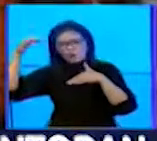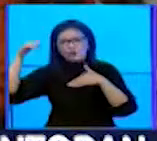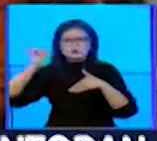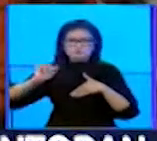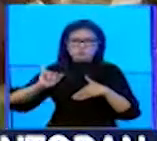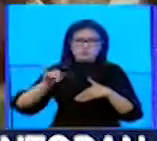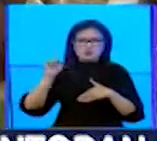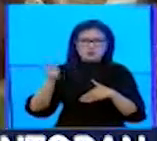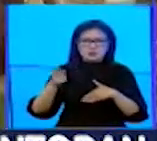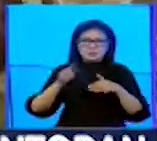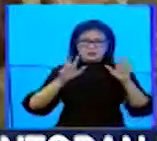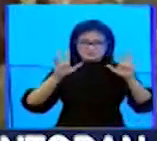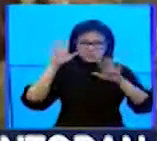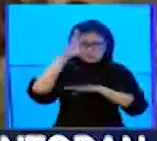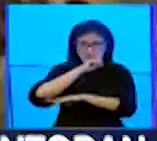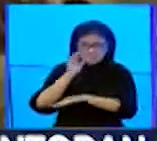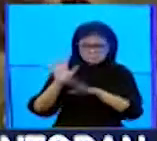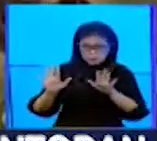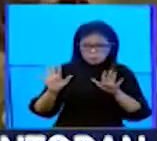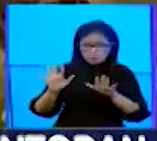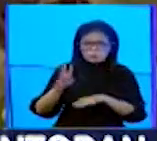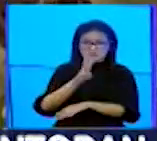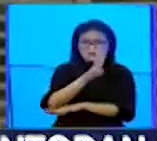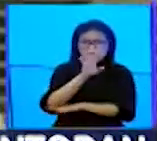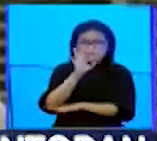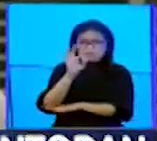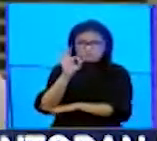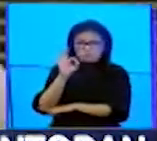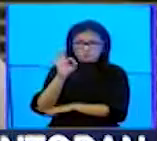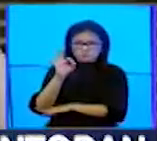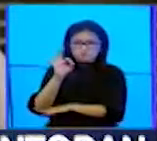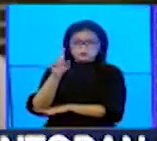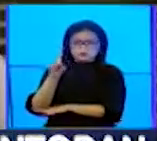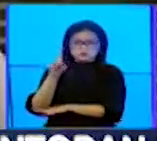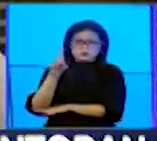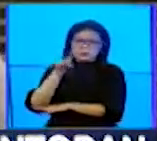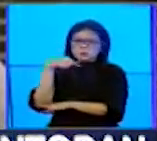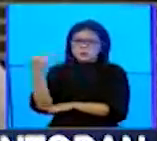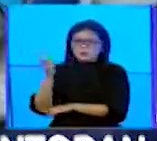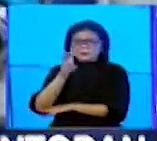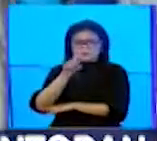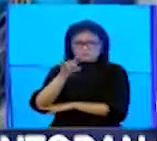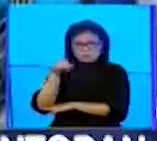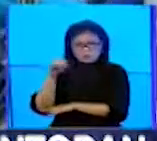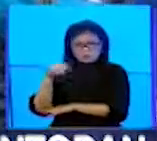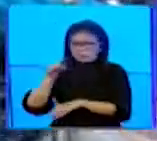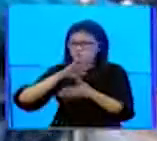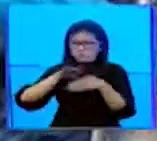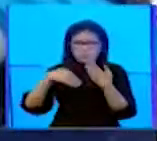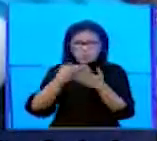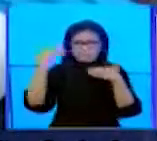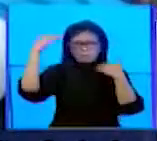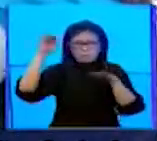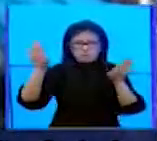pukul 9 malam. Sementara pada tanggal 31 Desember hingga 3 Januari, perkantoran, restoran, dan pusat perbelanjaan diminta tutup lebih